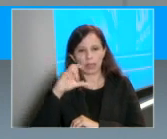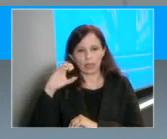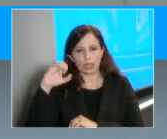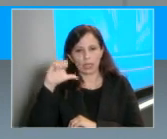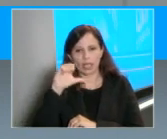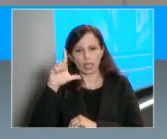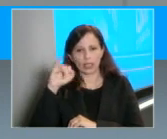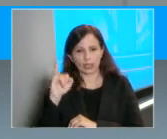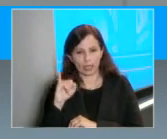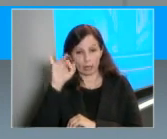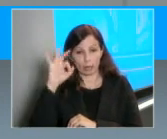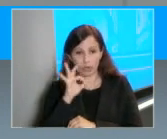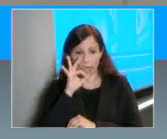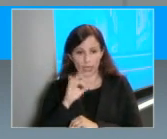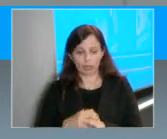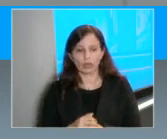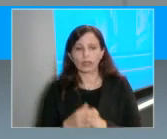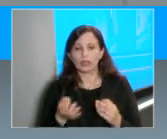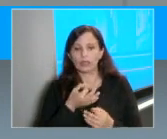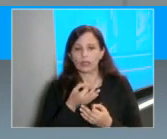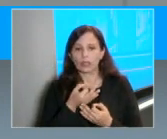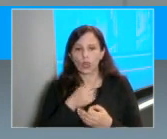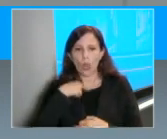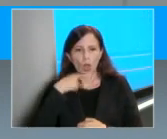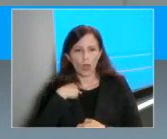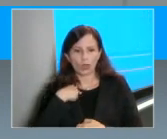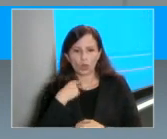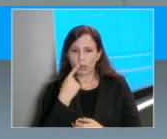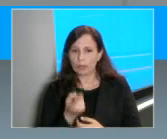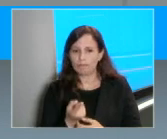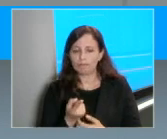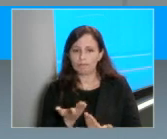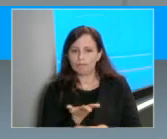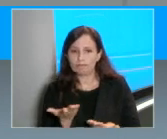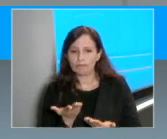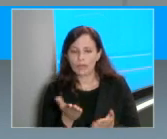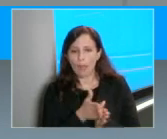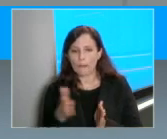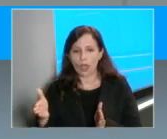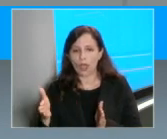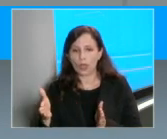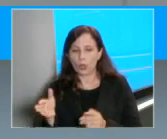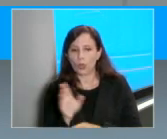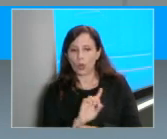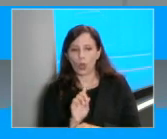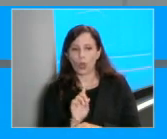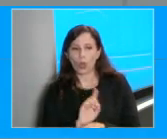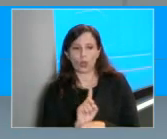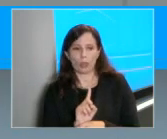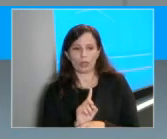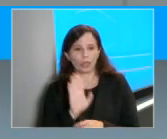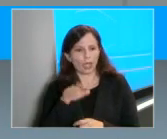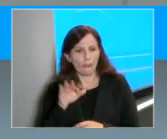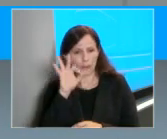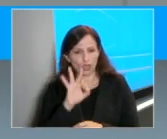על קמפיין הבחירות שלכם, אבל משהו על הקולות שמדברים על כך שהבלוק אינו אוטומטי. האם גם